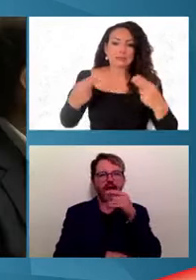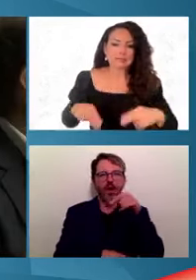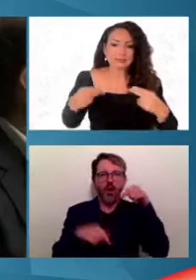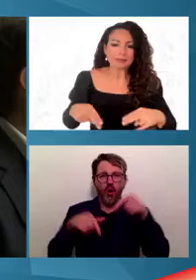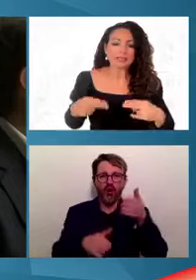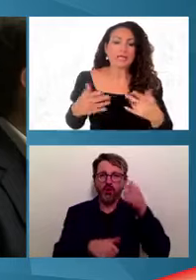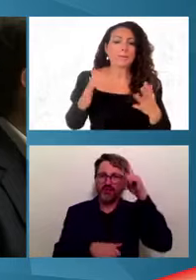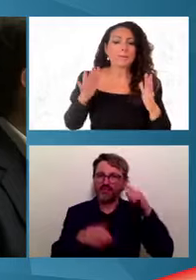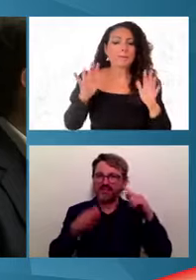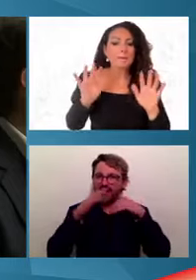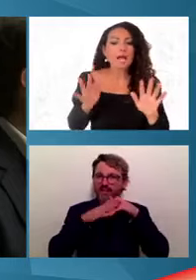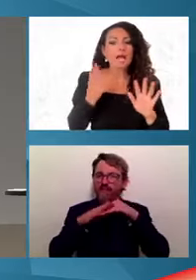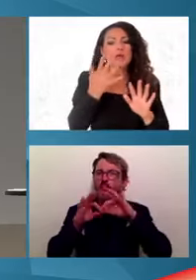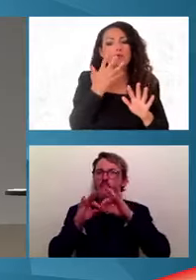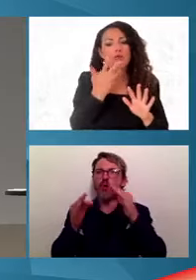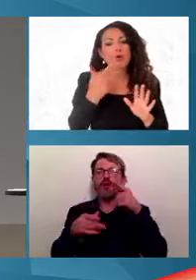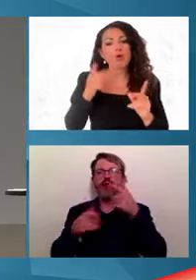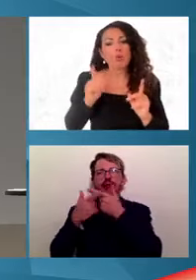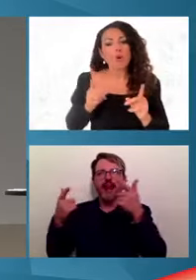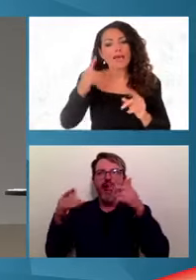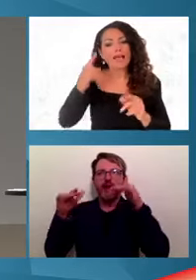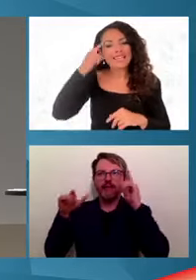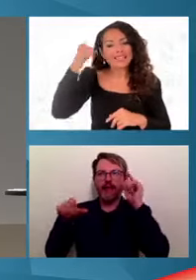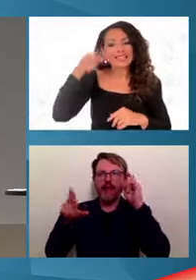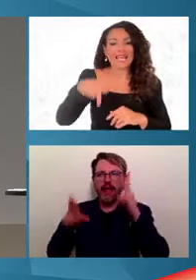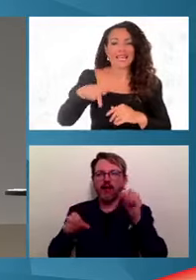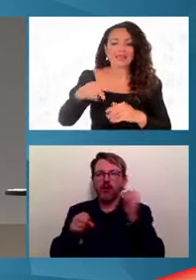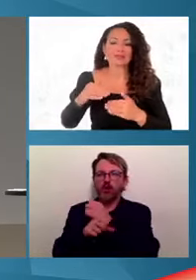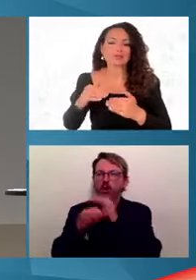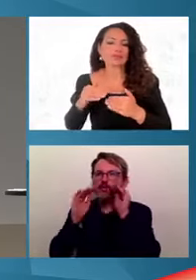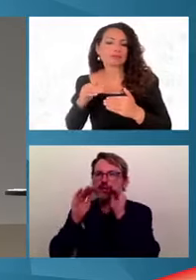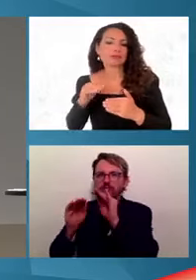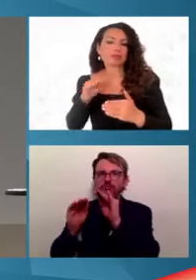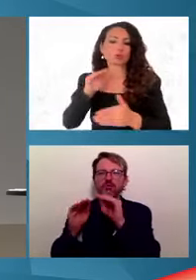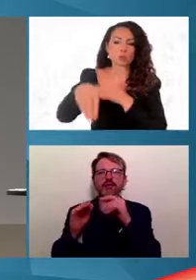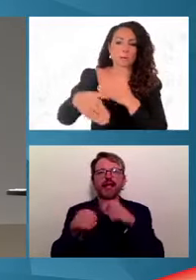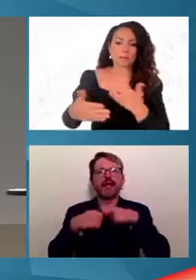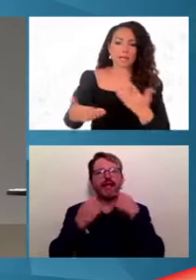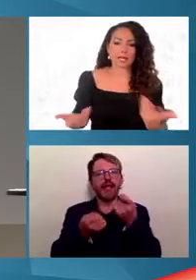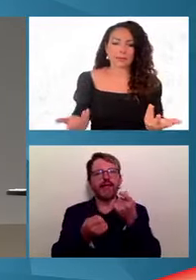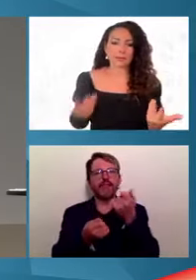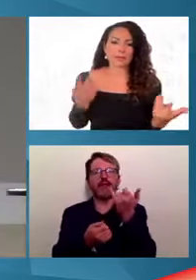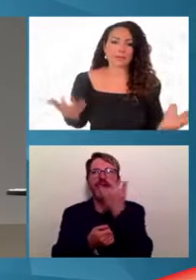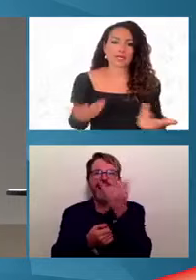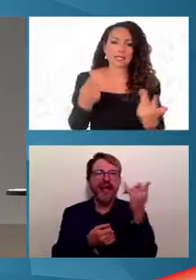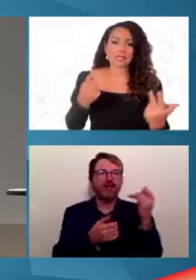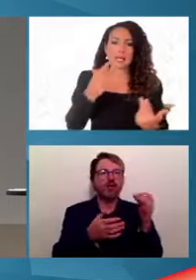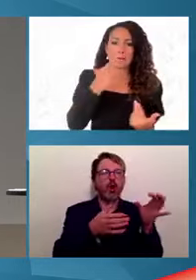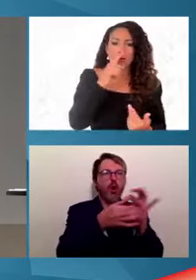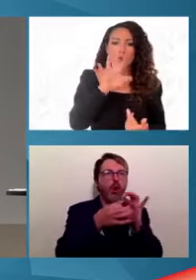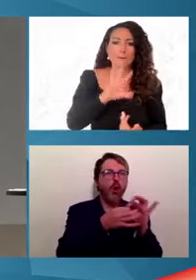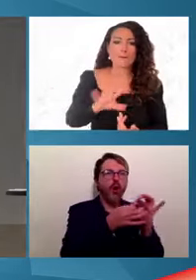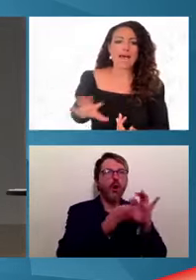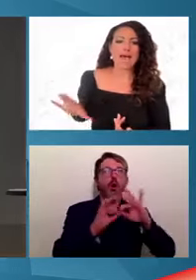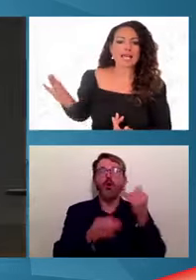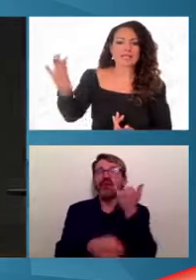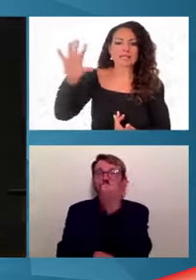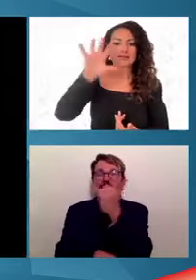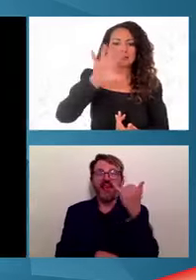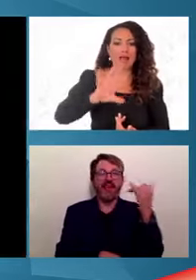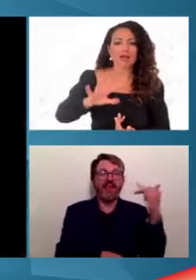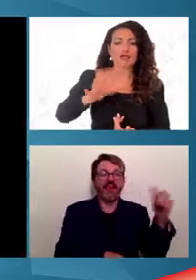kann Landschaft trotzdem geschützt werden? Geben wir sie in einzelnen Organisationen oder ist jeder und jede Einzelne